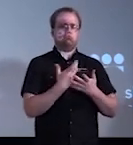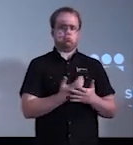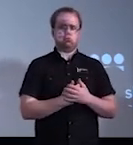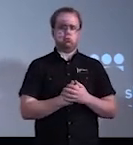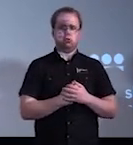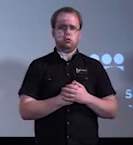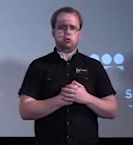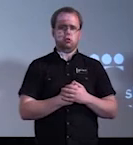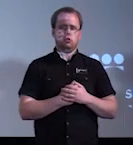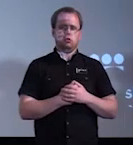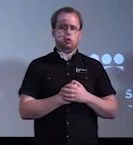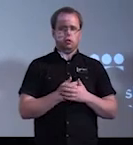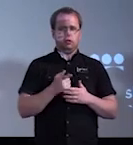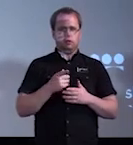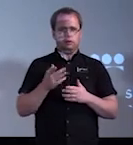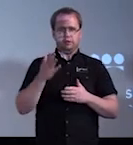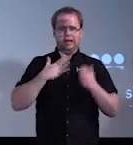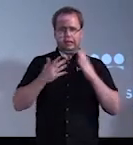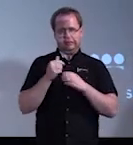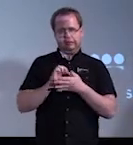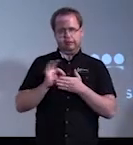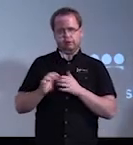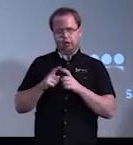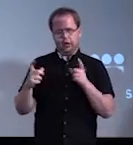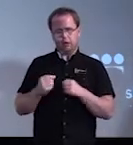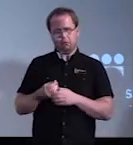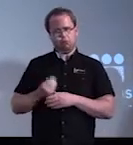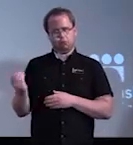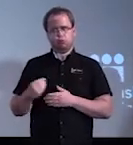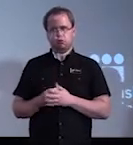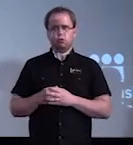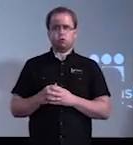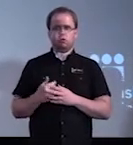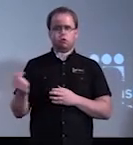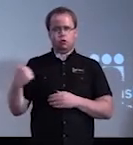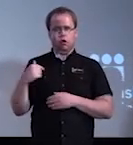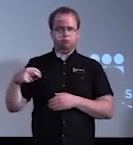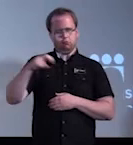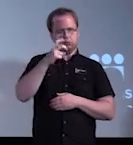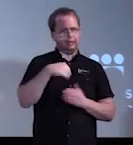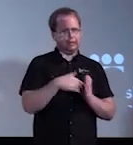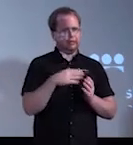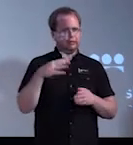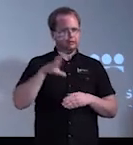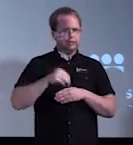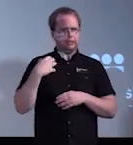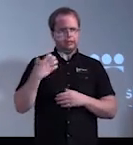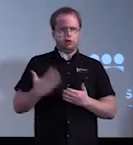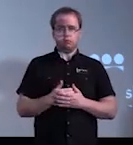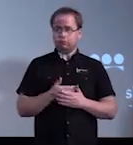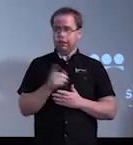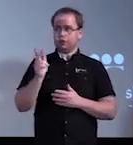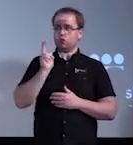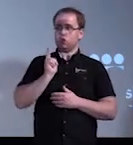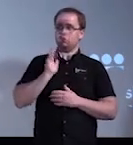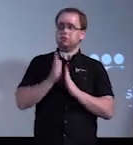jag, ge mig gärna om ni åker skriva en lapp om det, också ett recept mot det som kan gå igenom Sveriges riksdag, bring it on. Bra, är ni nöjda